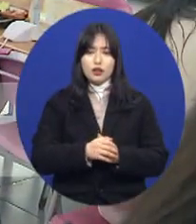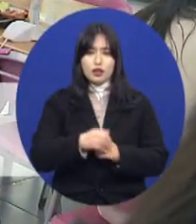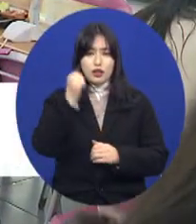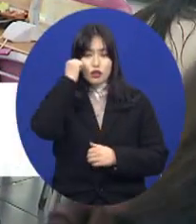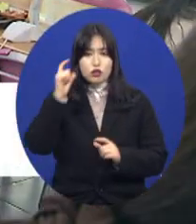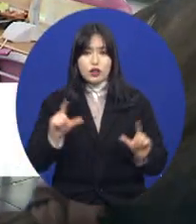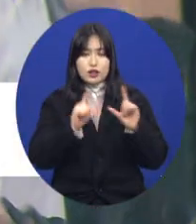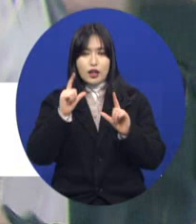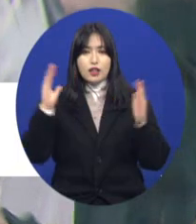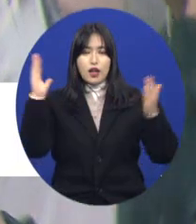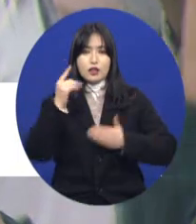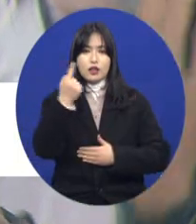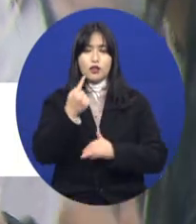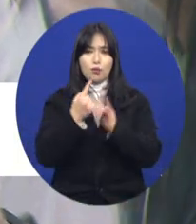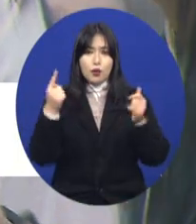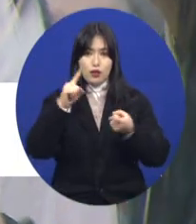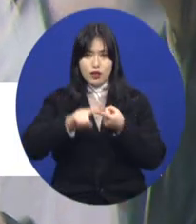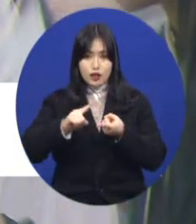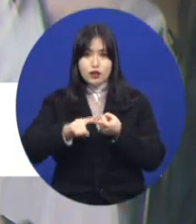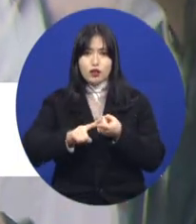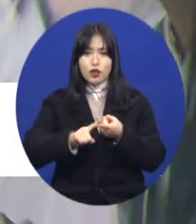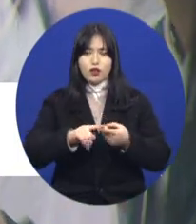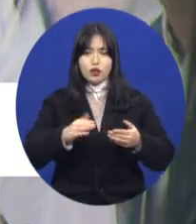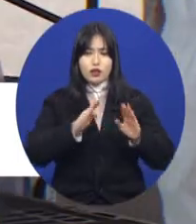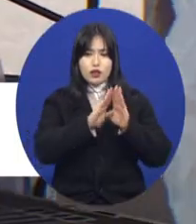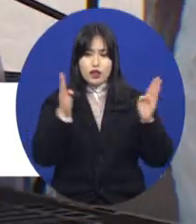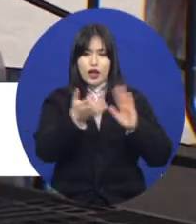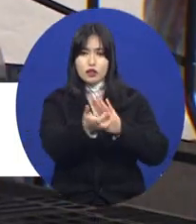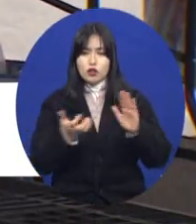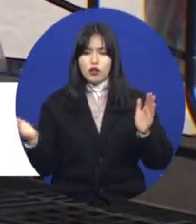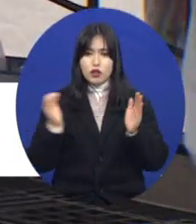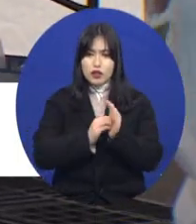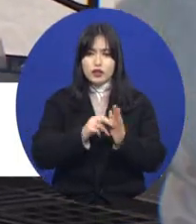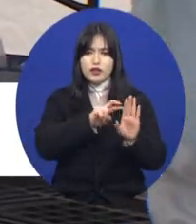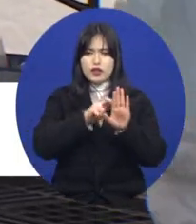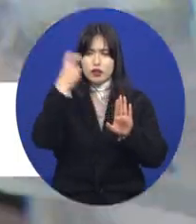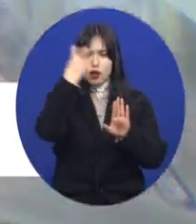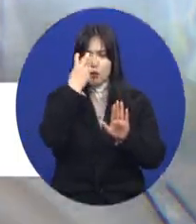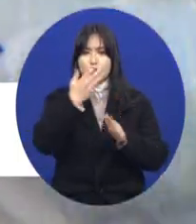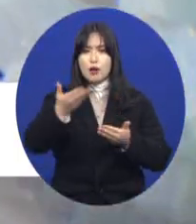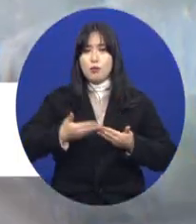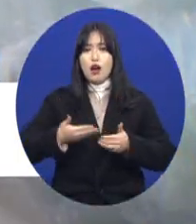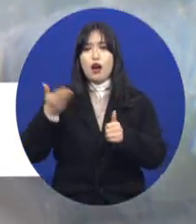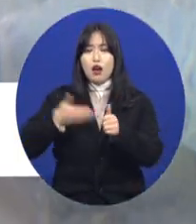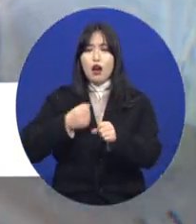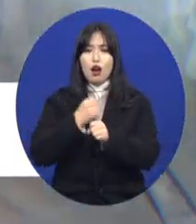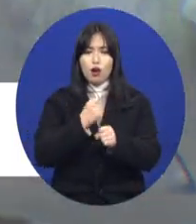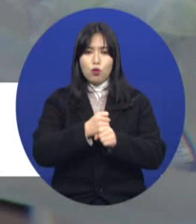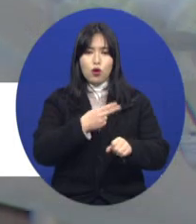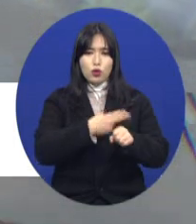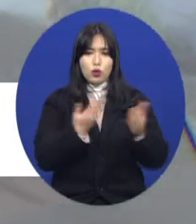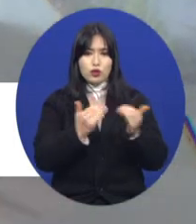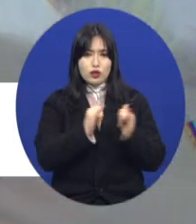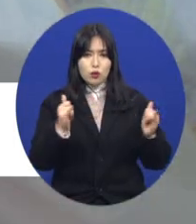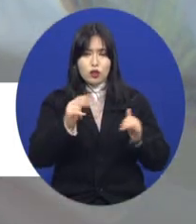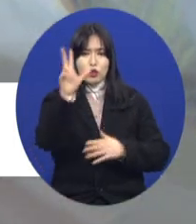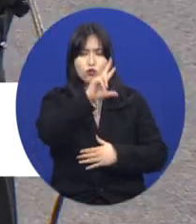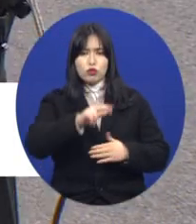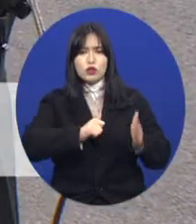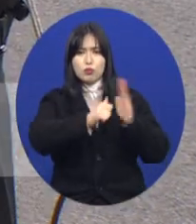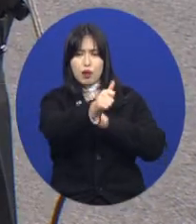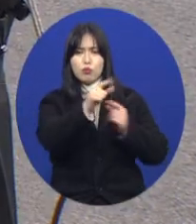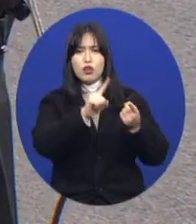생활을 하는 학생 1000여 명에 대해서는 계약 전까지 진단 감사를 받도록 하고 교직원들의 다른 지역 방문을